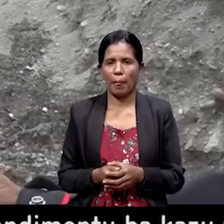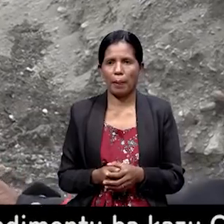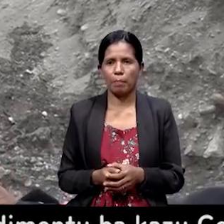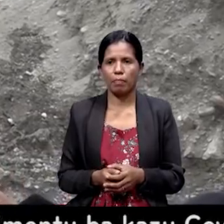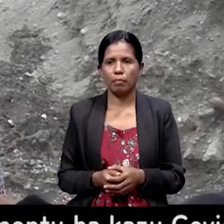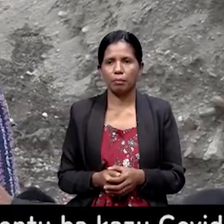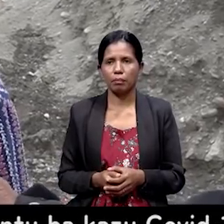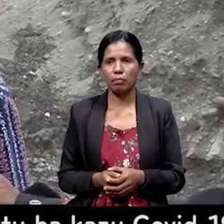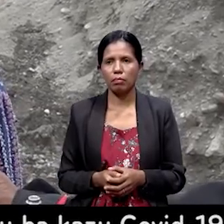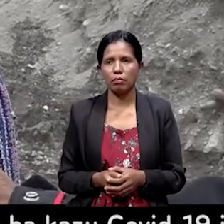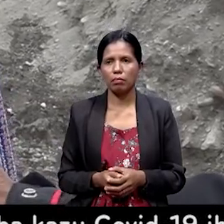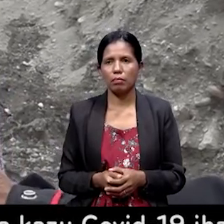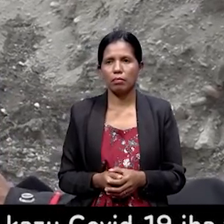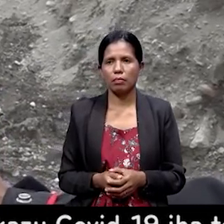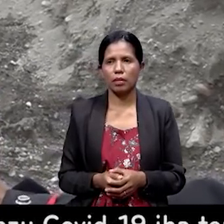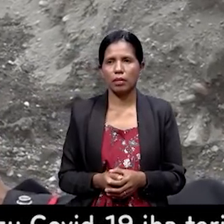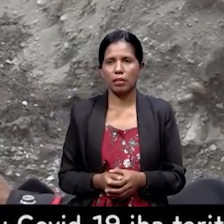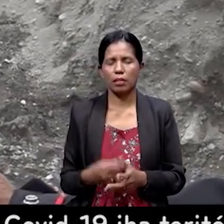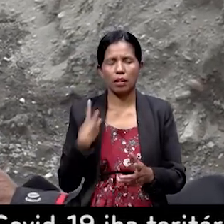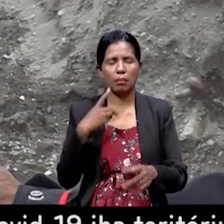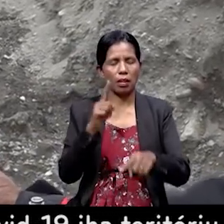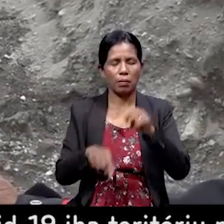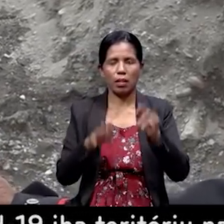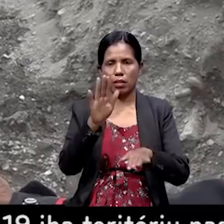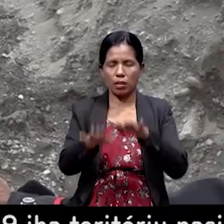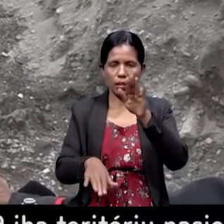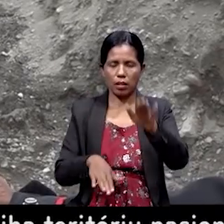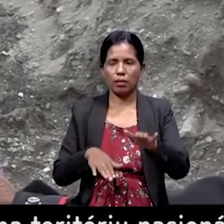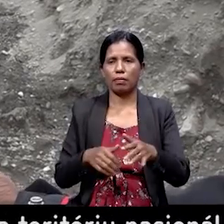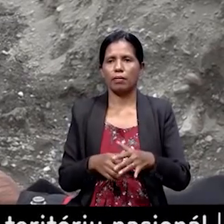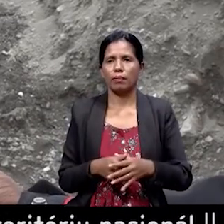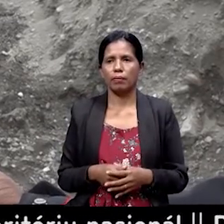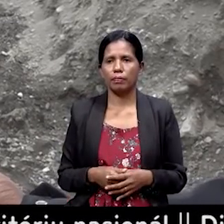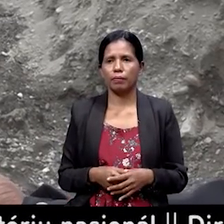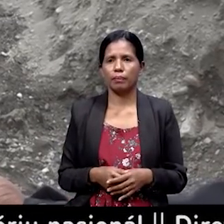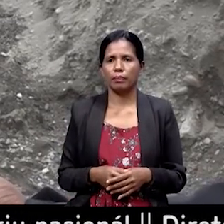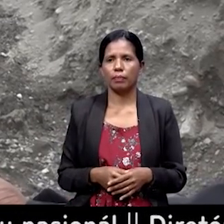Ne amin lorong kalan ne helam sai bela dia kan. Amin ne.